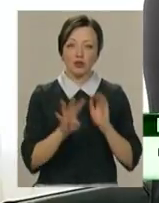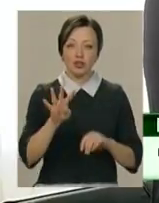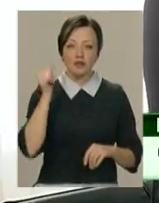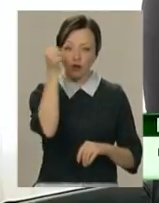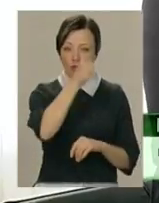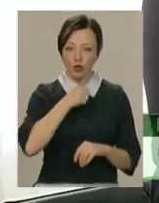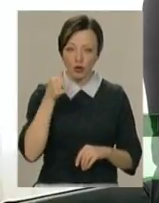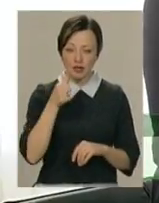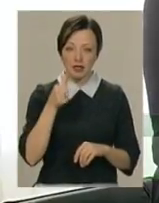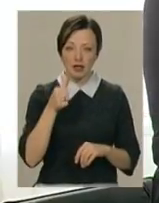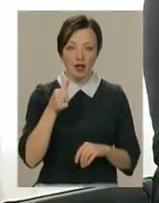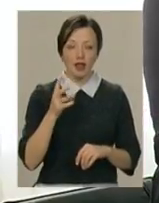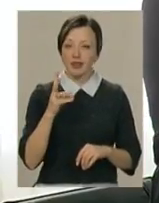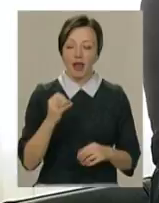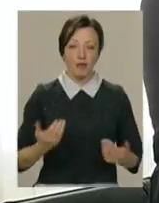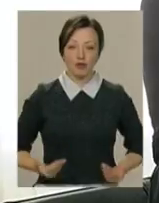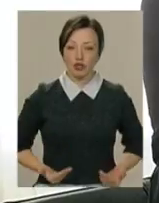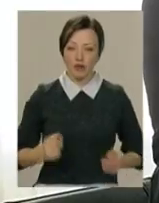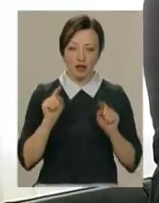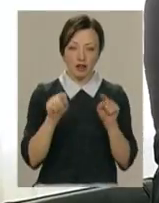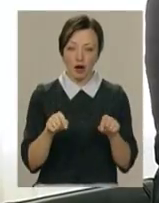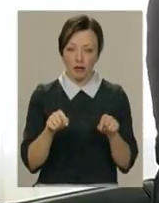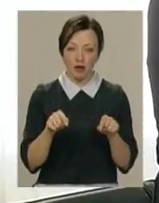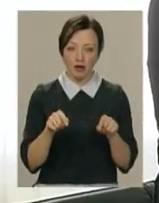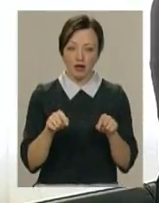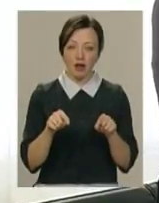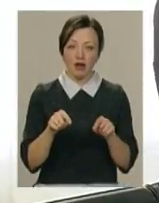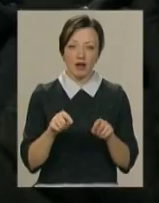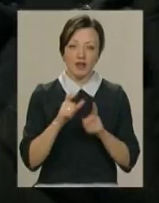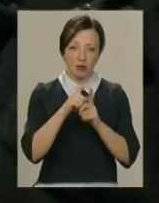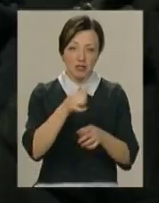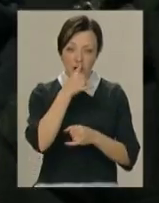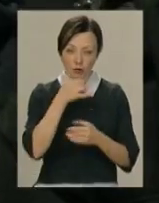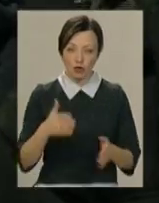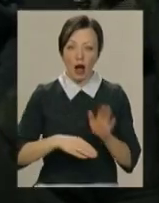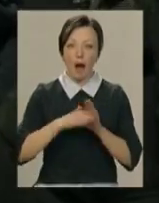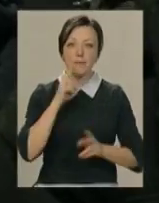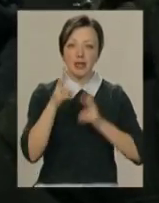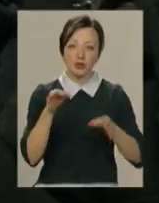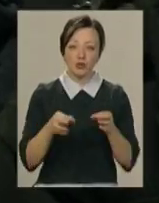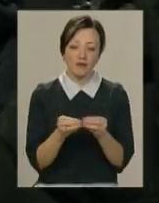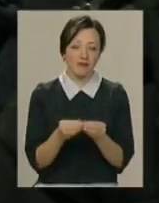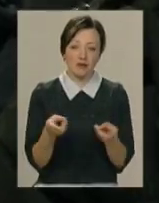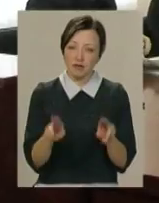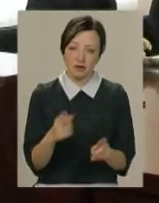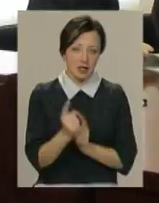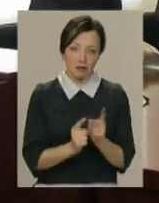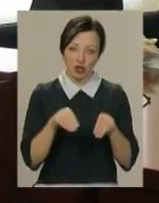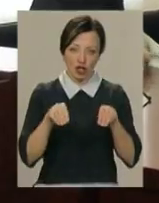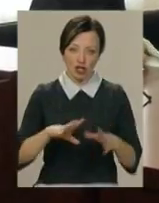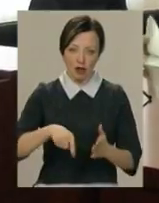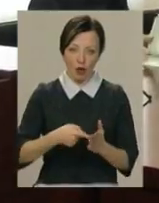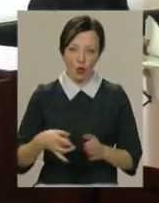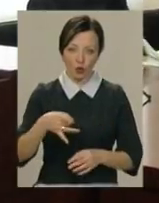94-му році, які не проживали там, відповісти не можуть. Апеляційна інстанція залишила без змін рішення